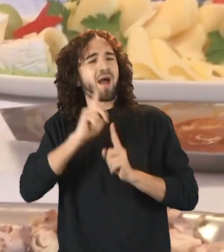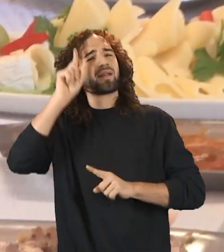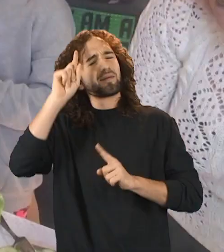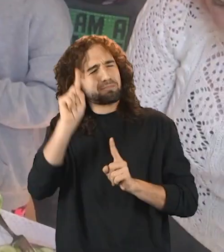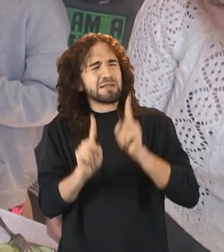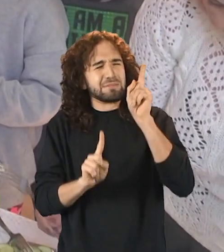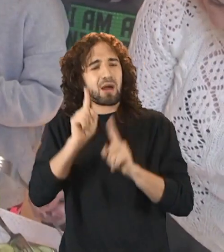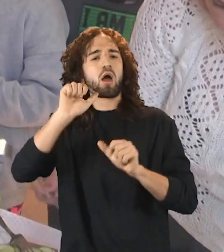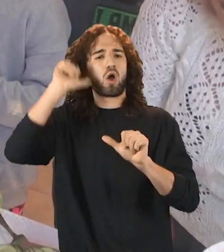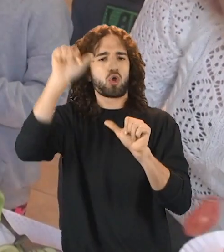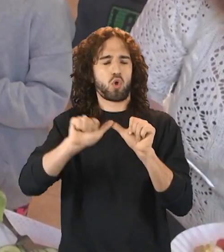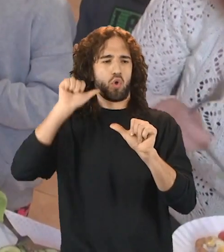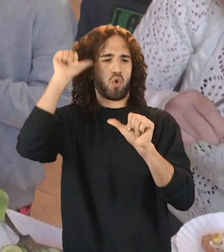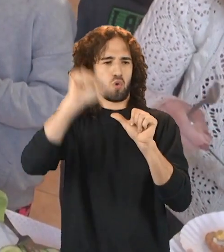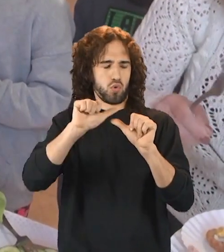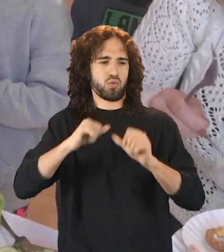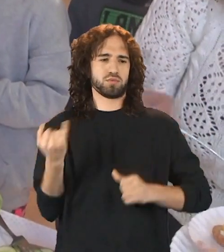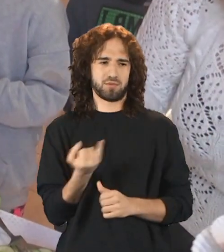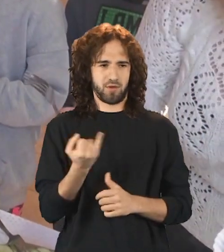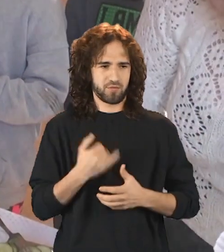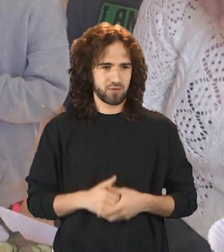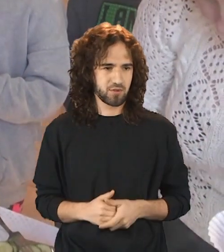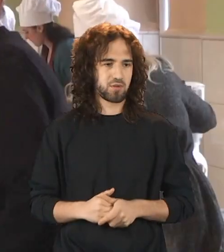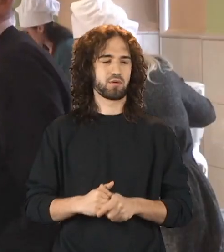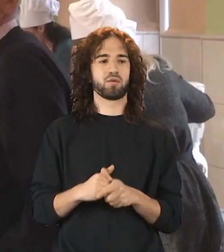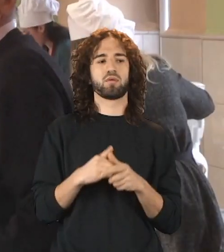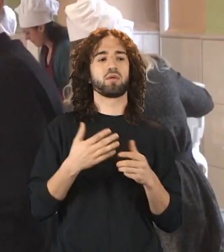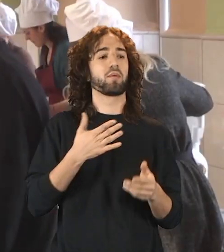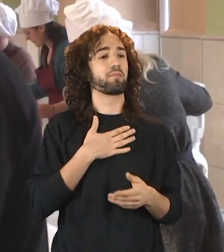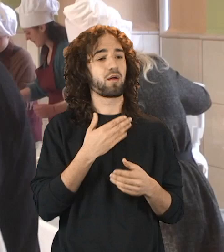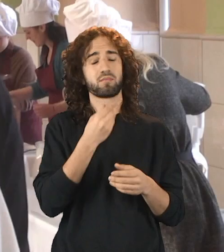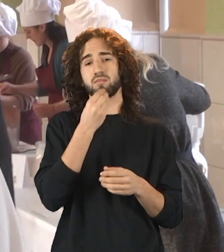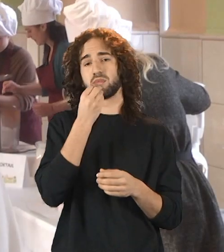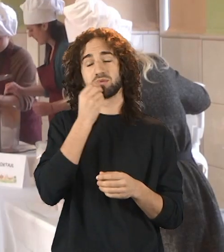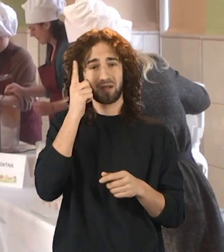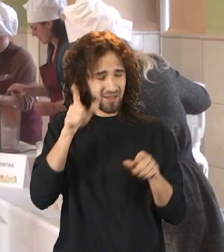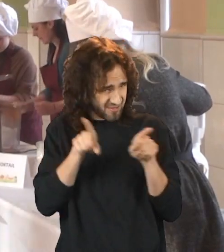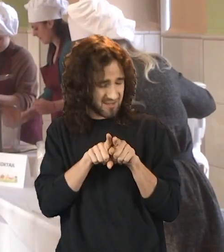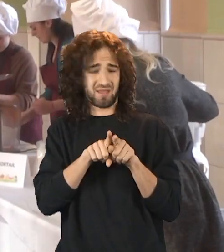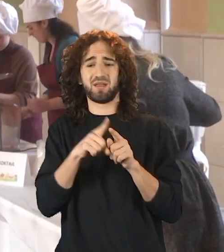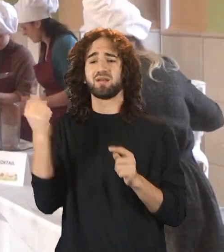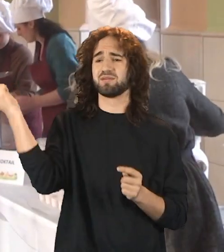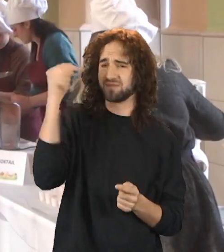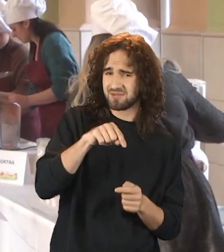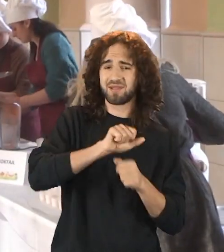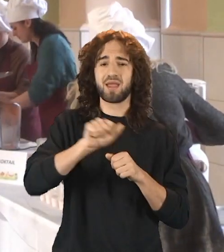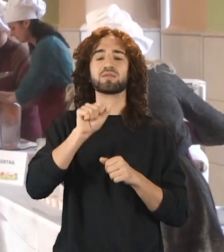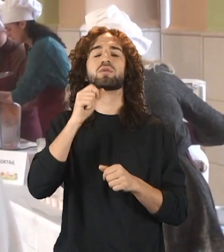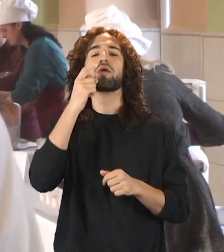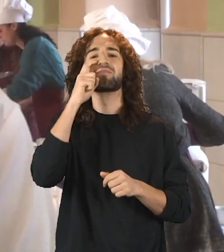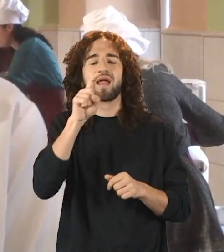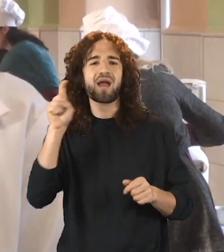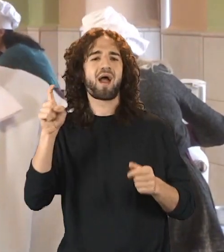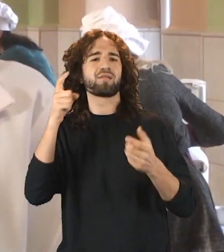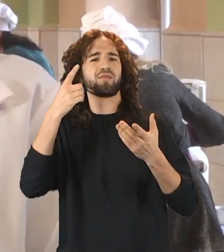zdrowe śniadania, mamy wigilijki, które razem obchodzimy, śniadanie wielkanocne, więc tak cyklicznie spotykamy się